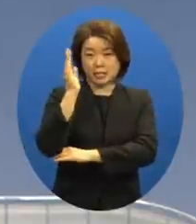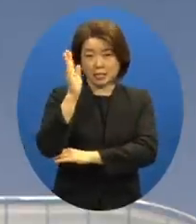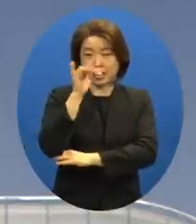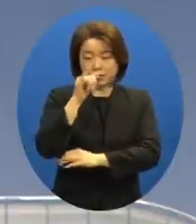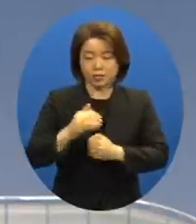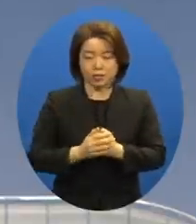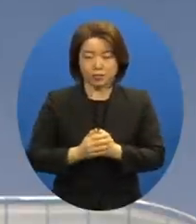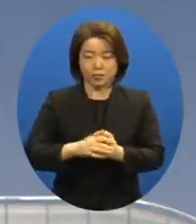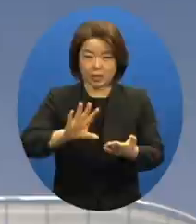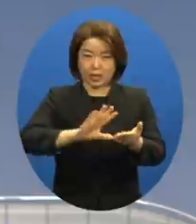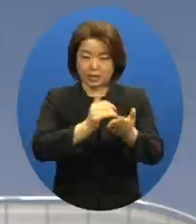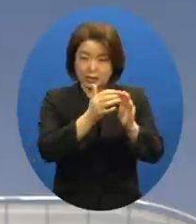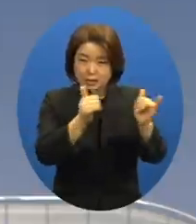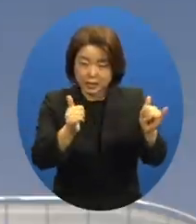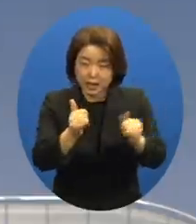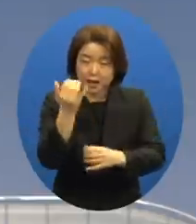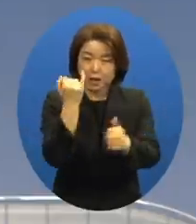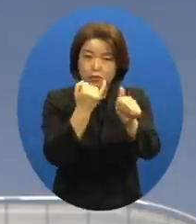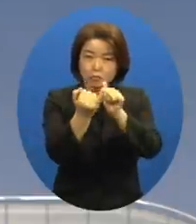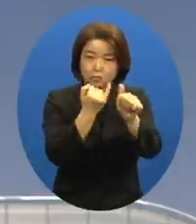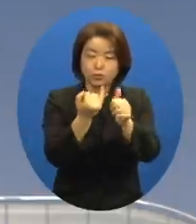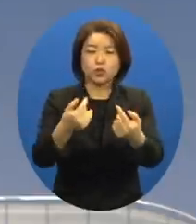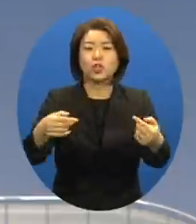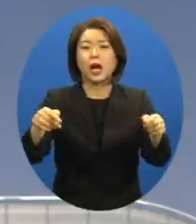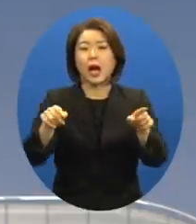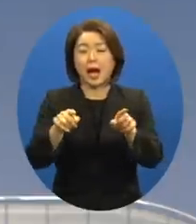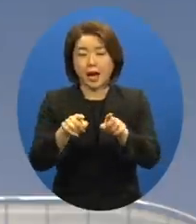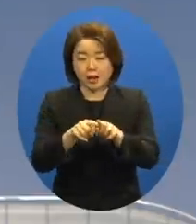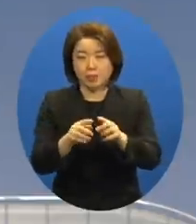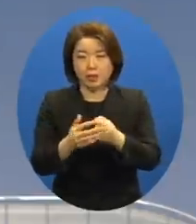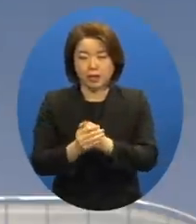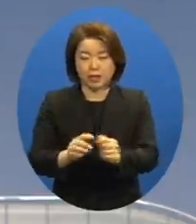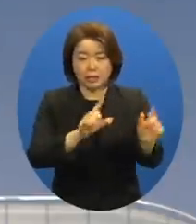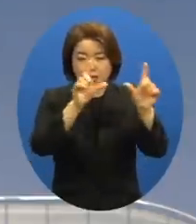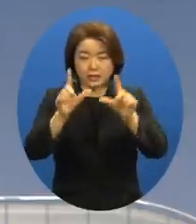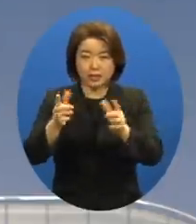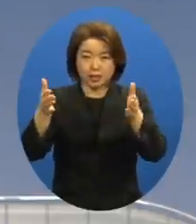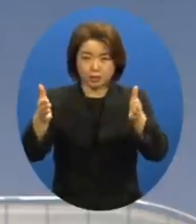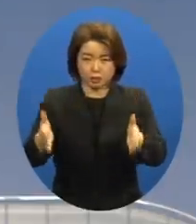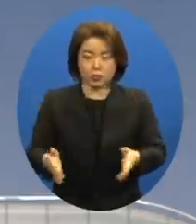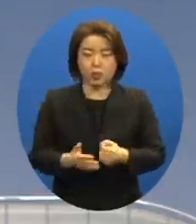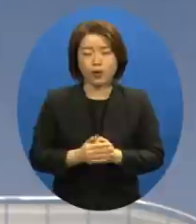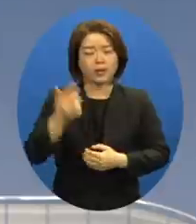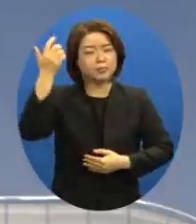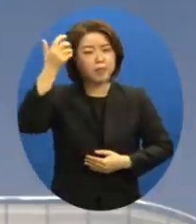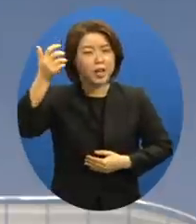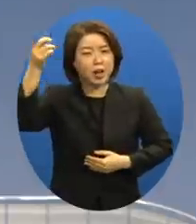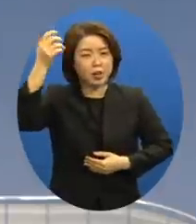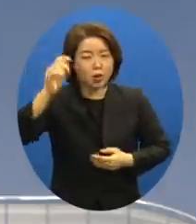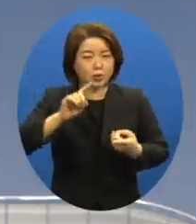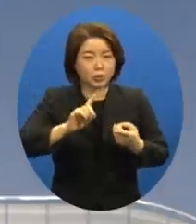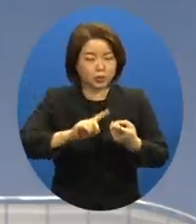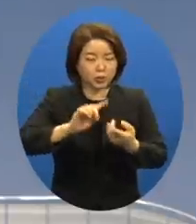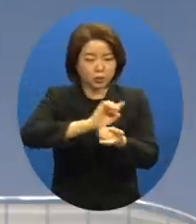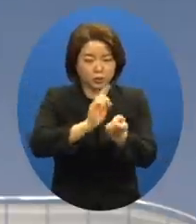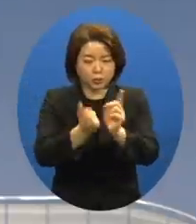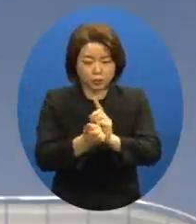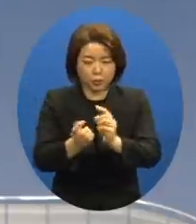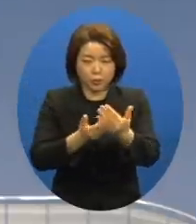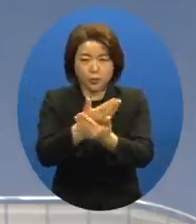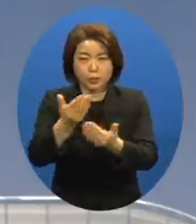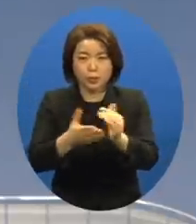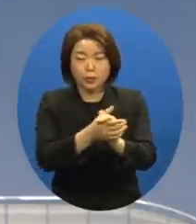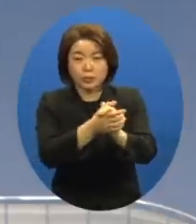부분은 함께 살면서 영적으로 도서로 사귐 있어야 하고